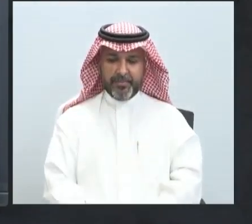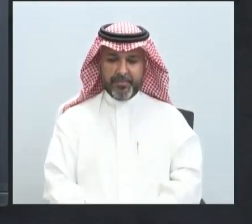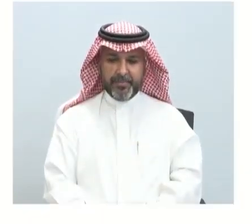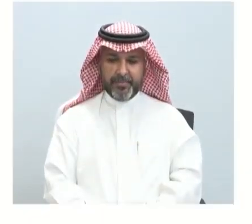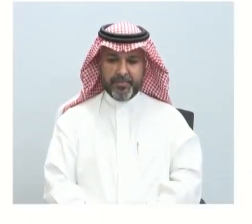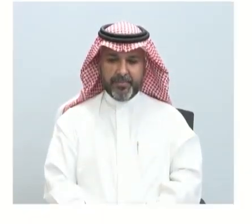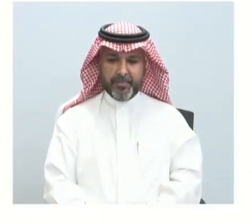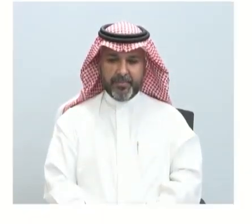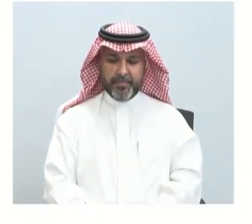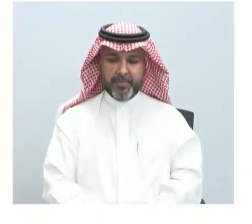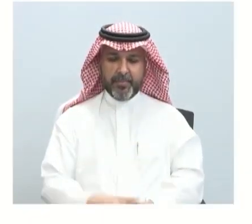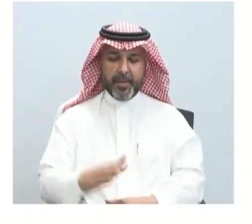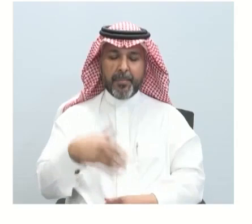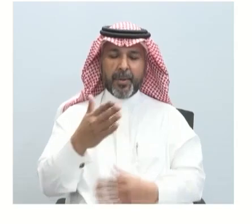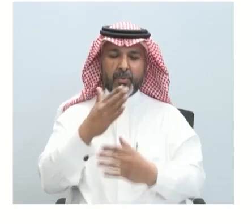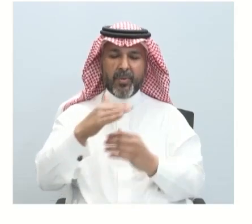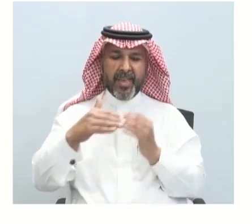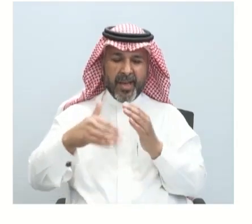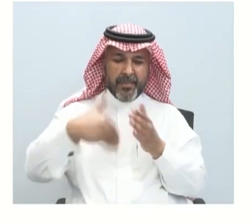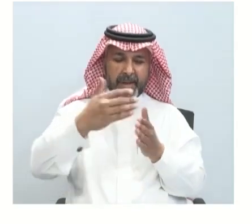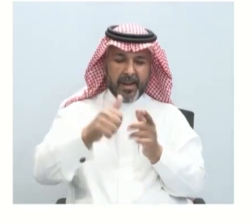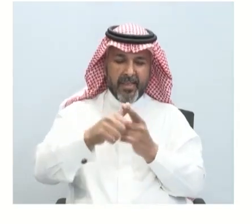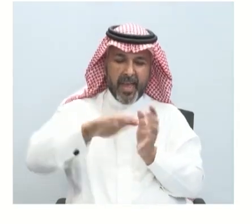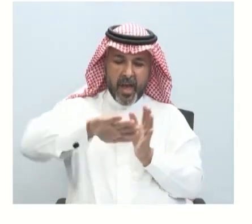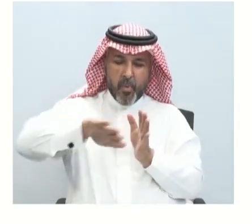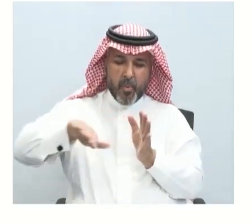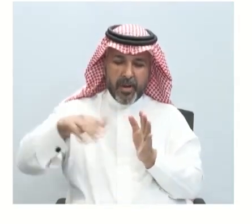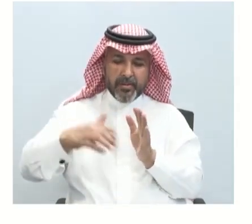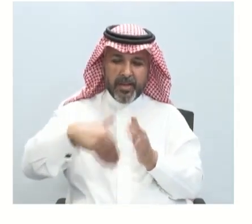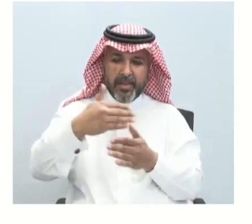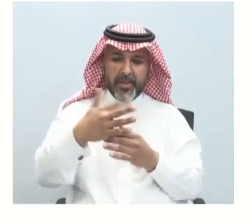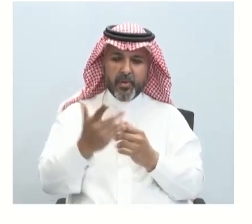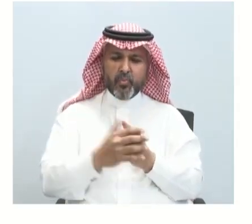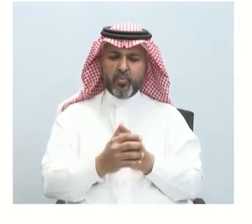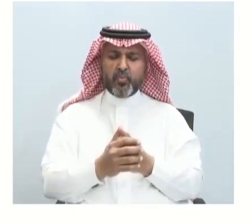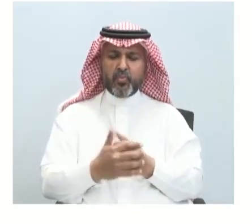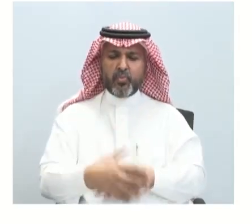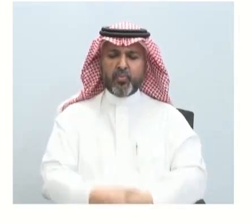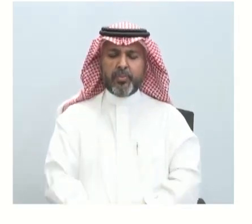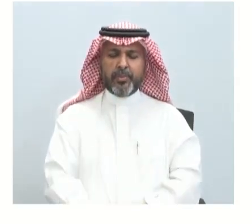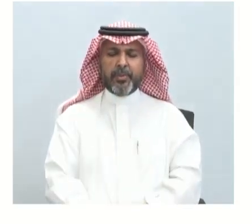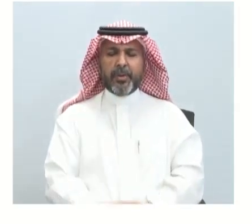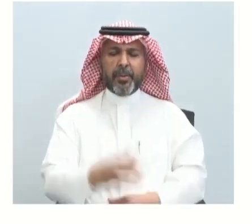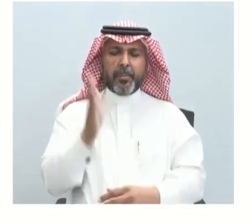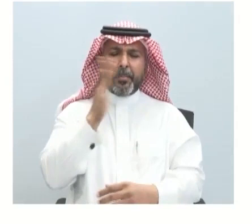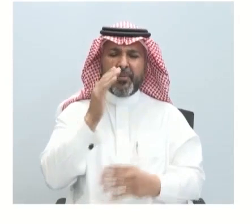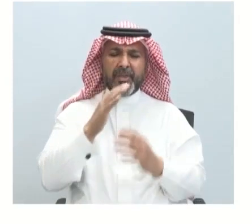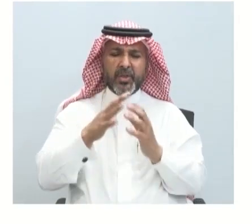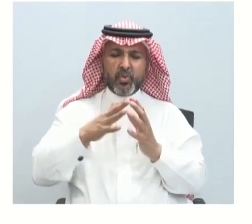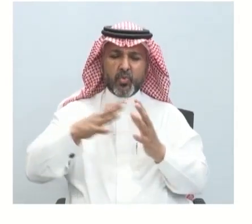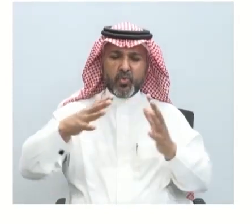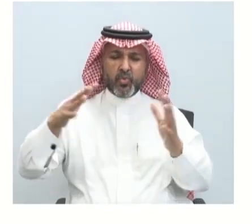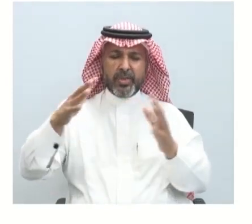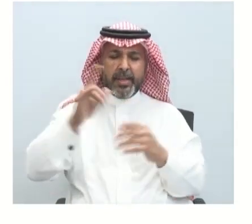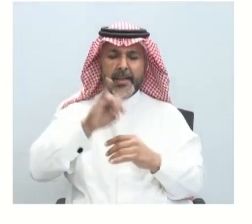مباشر المرحله الثانيه من الانقسام المنصف في الطور البيني مثل ما ذكرنا هنا امر مهم لا يحدث تضاعف للماده الوراثيه اذا عندما